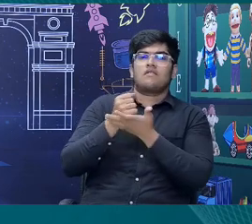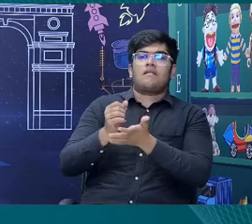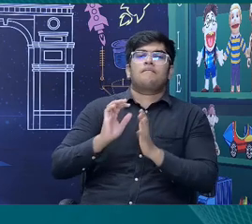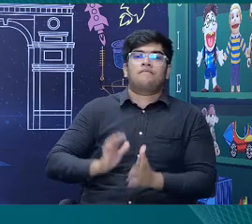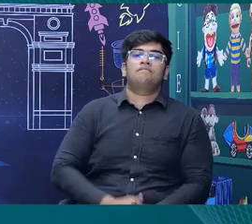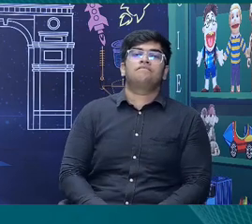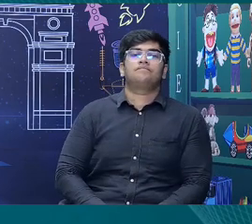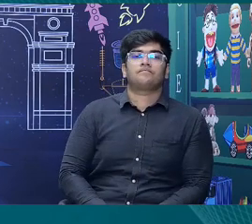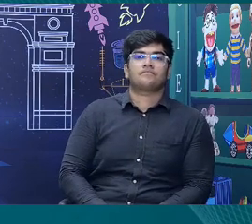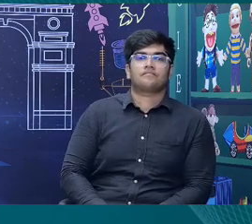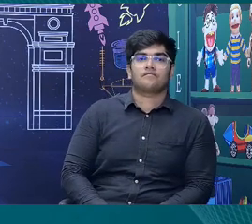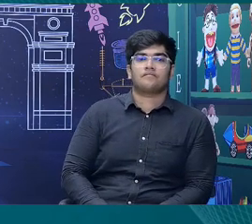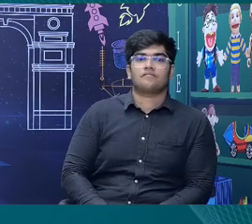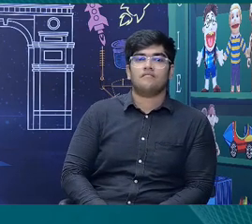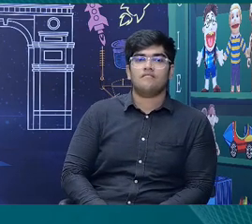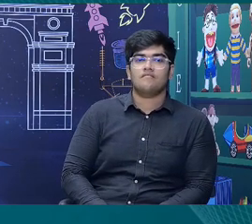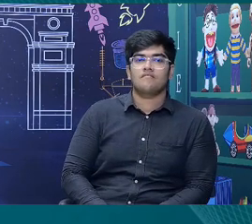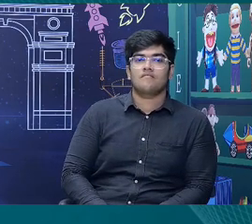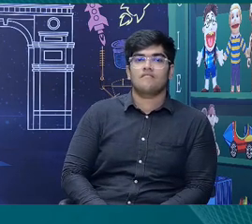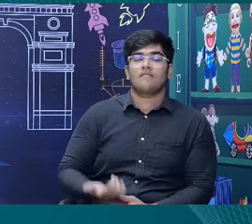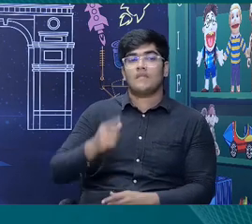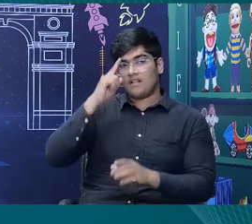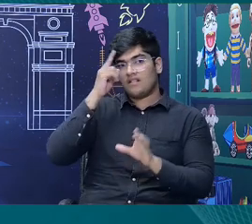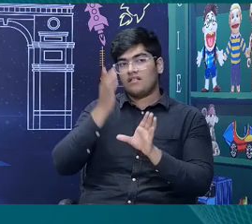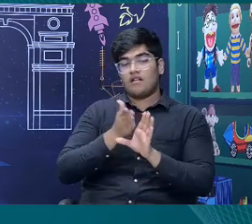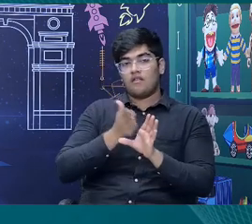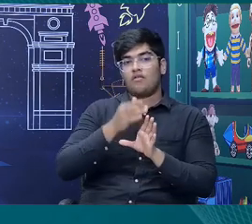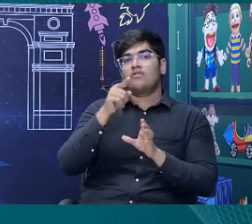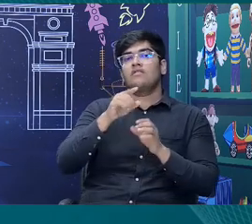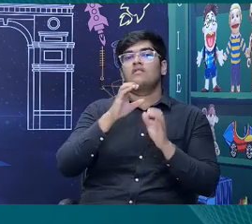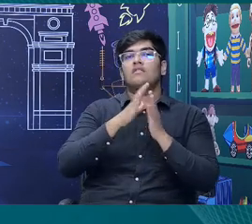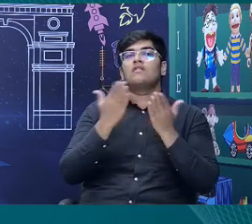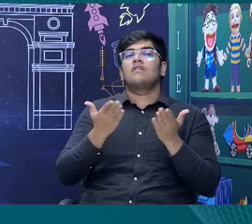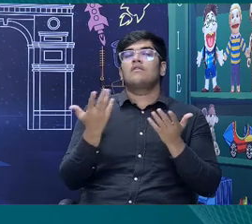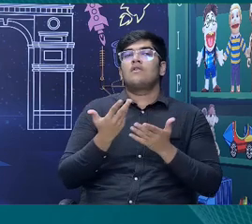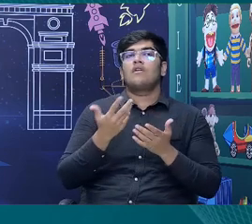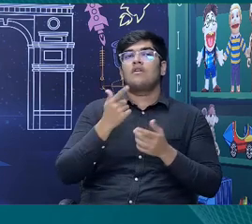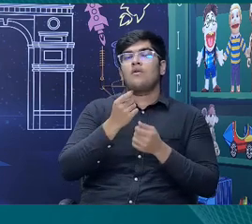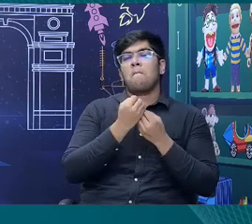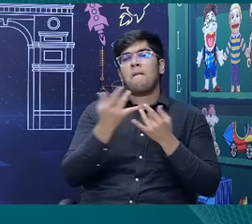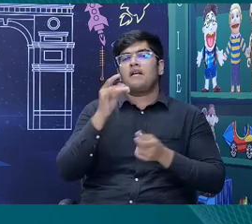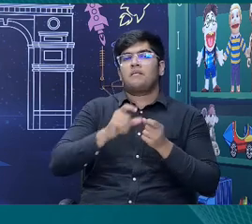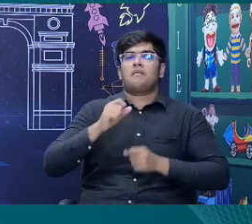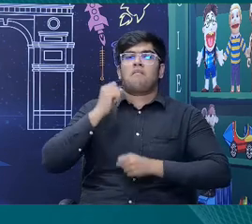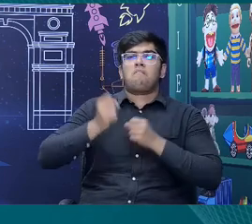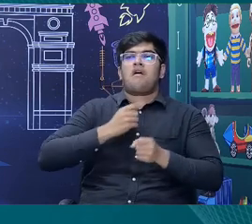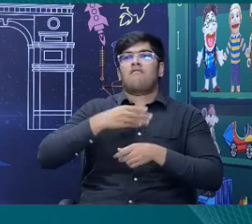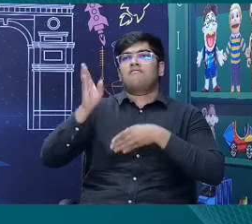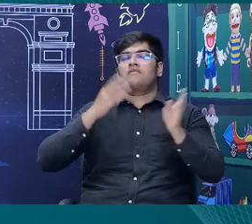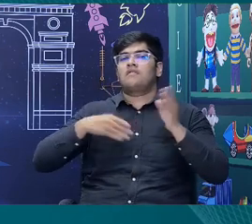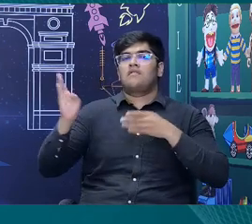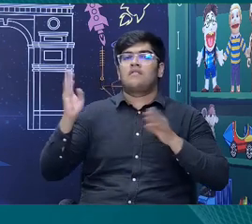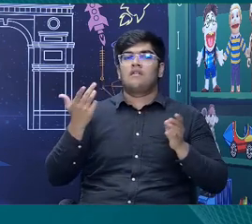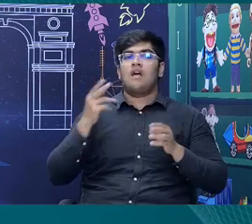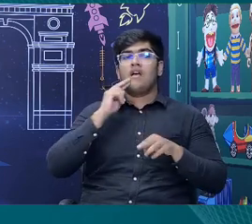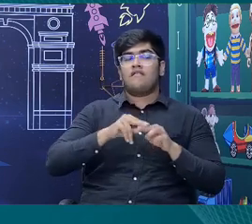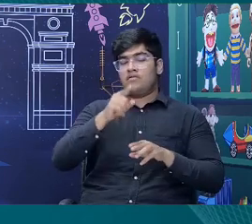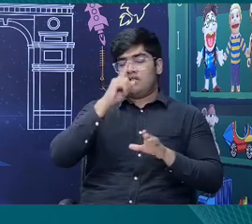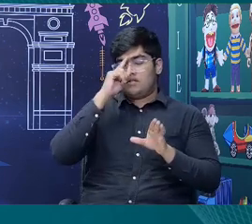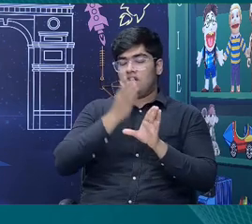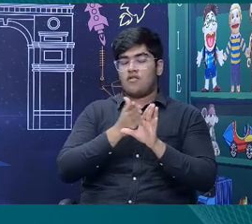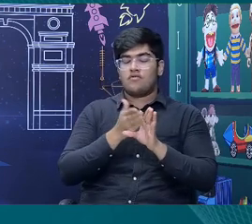हैं तो साइकोलॉजी एक ऐसा सब्जेक्ट है जिससे बहुत लोग भागते हैं जी लेकिन अगर आप साइकोलॉजी प्रैक्टिस नहीं कर रहे हैं